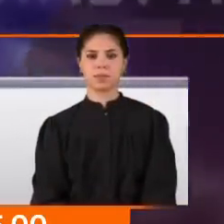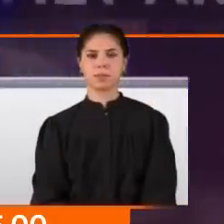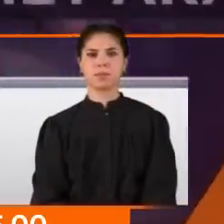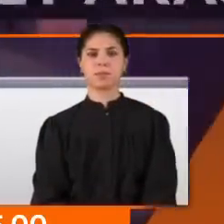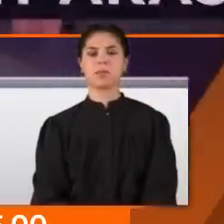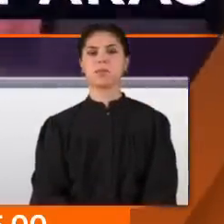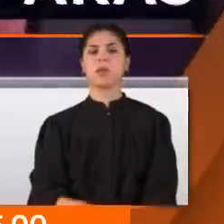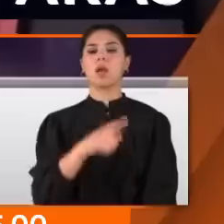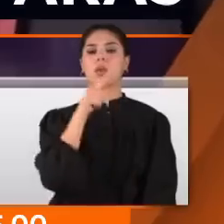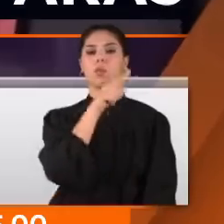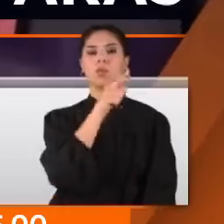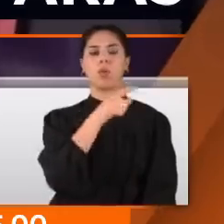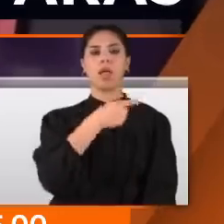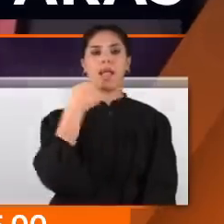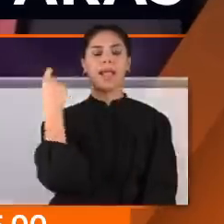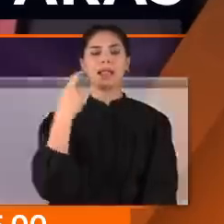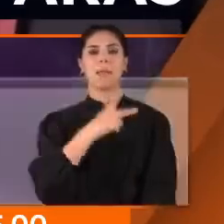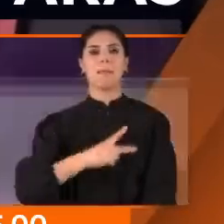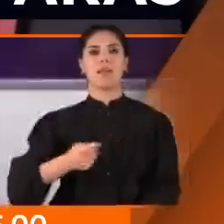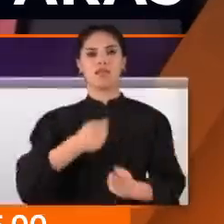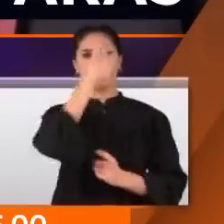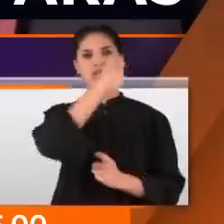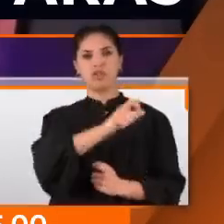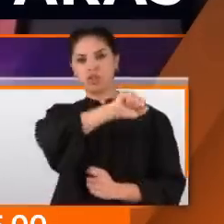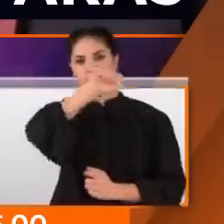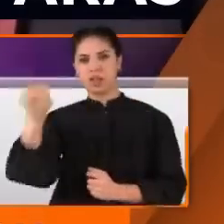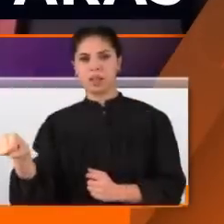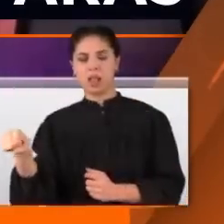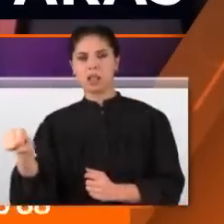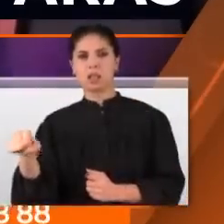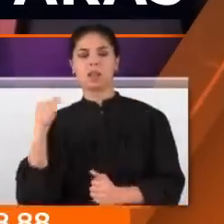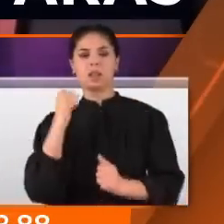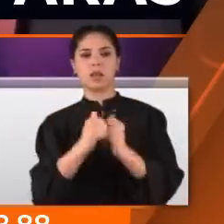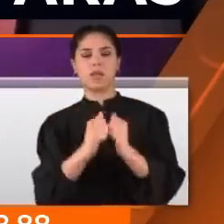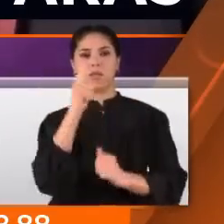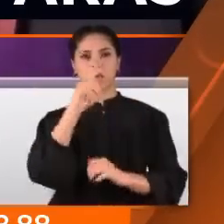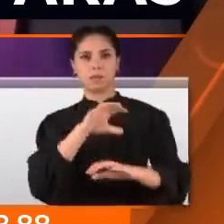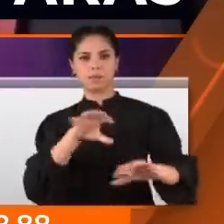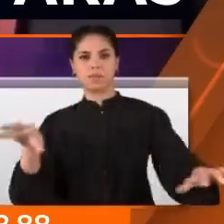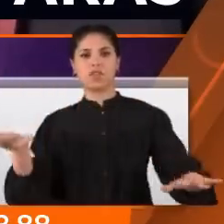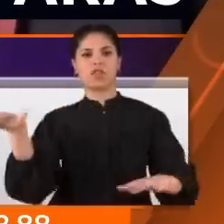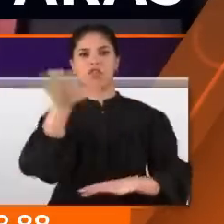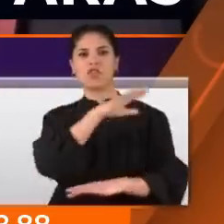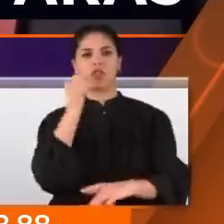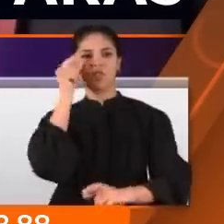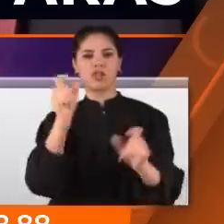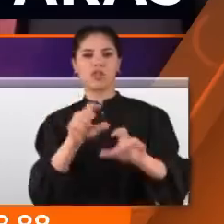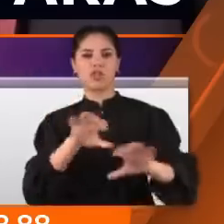Başkan Aras'a saldıran kişi eski bir belediye çalışanıydı. İkili arasındaki kavgaya ilk müdahale çevredekilerden